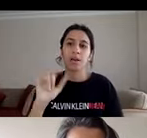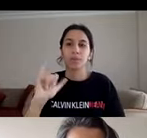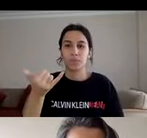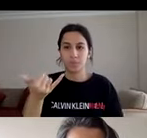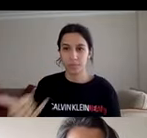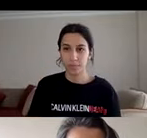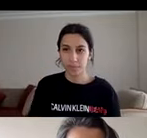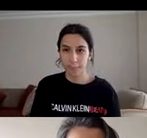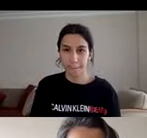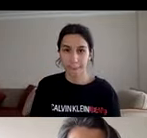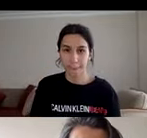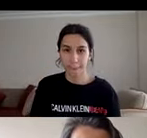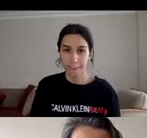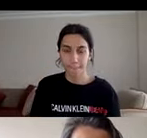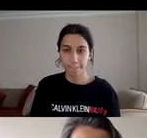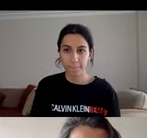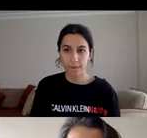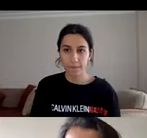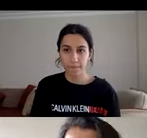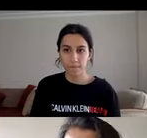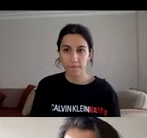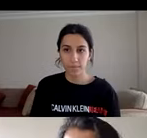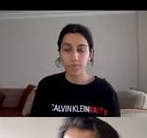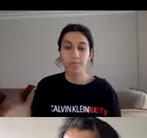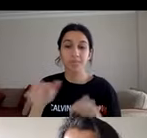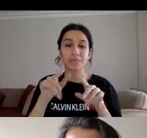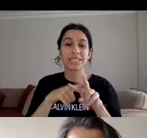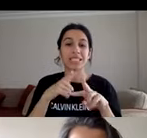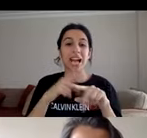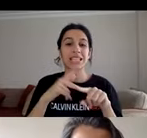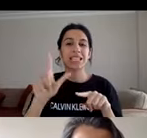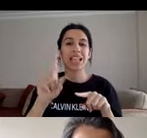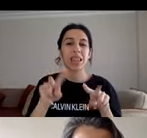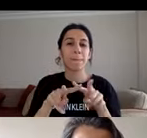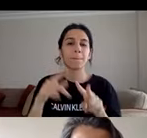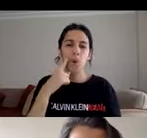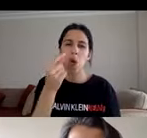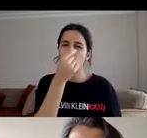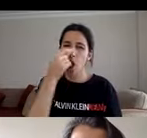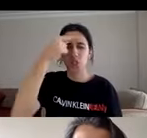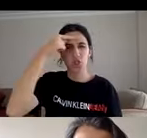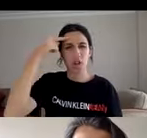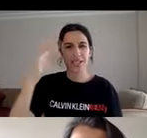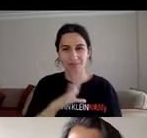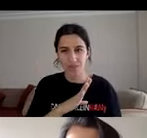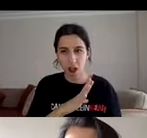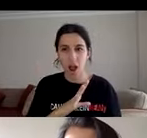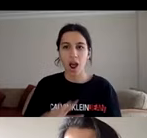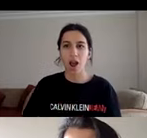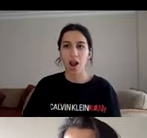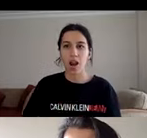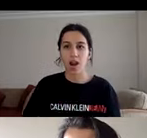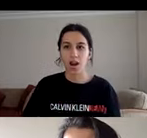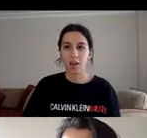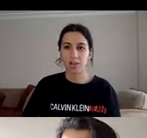tarafı da böyle kısıtlar var ama yazılım tarafında daha şanslıyız. Orada işte zaten standart işletim sisteminin